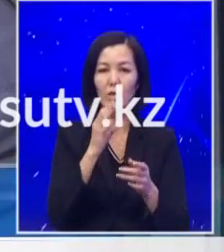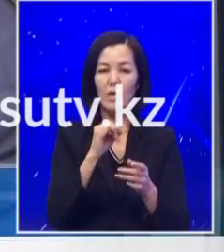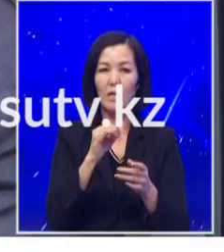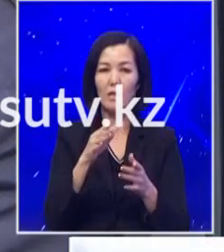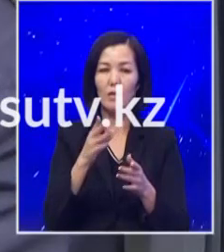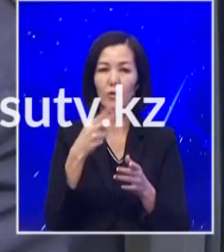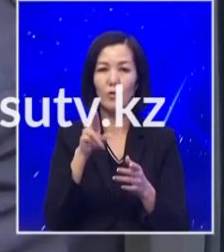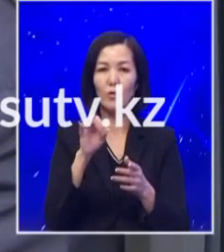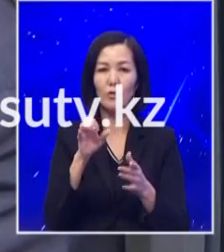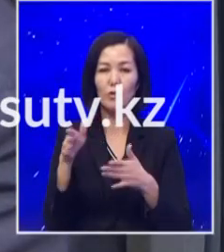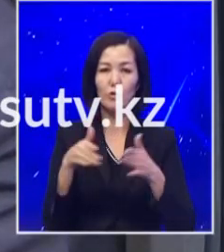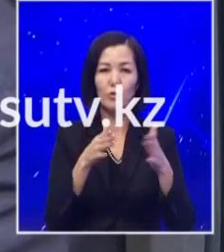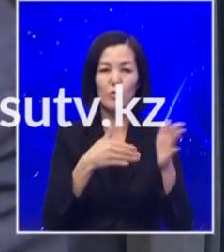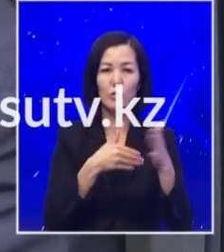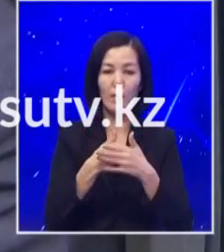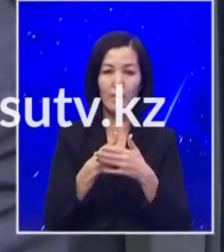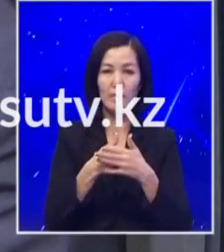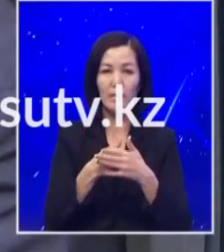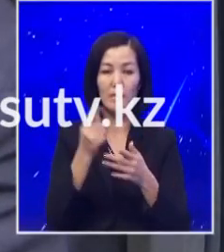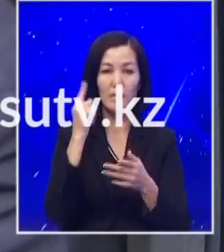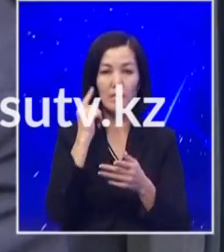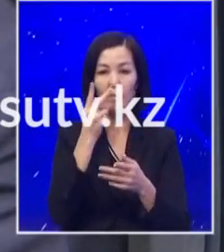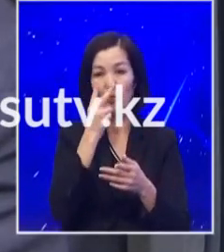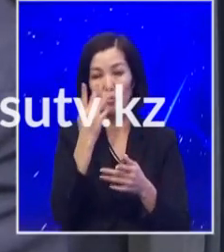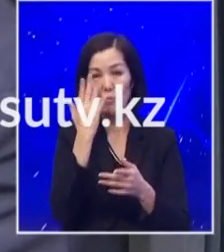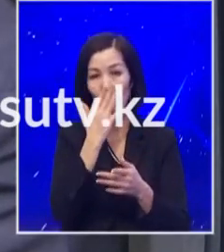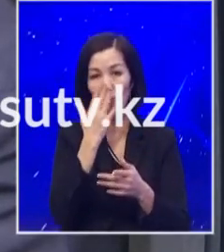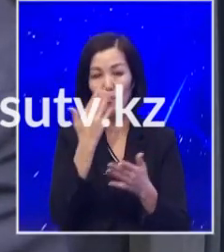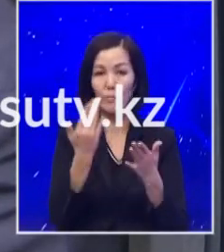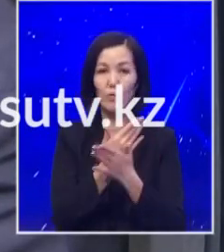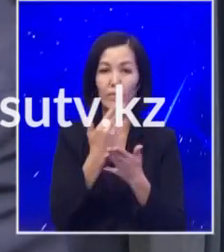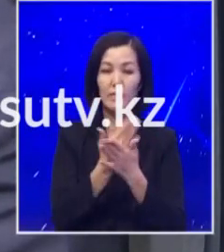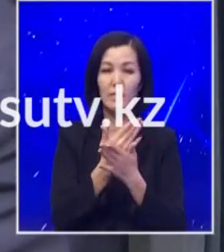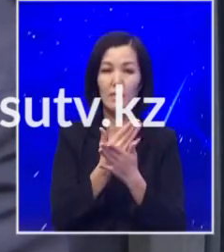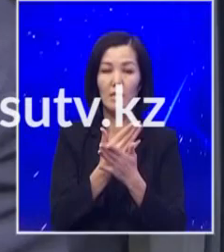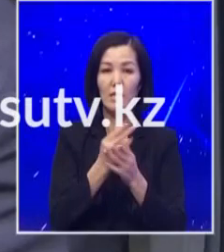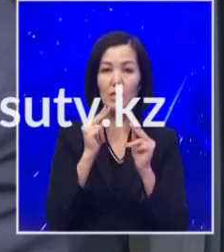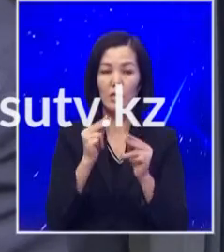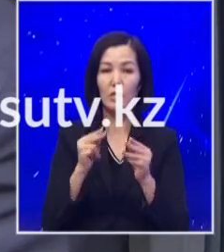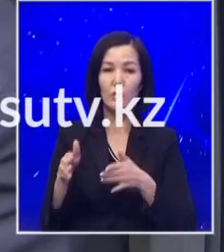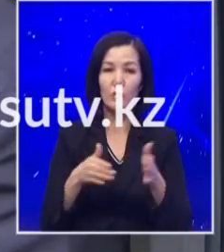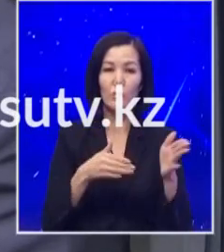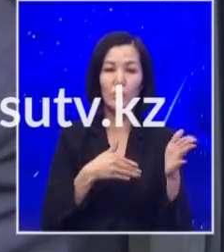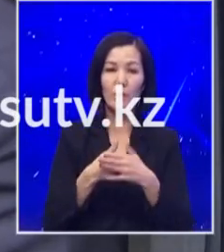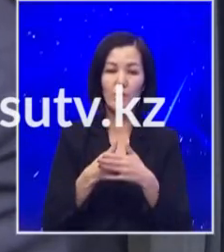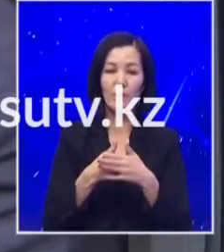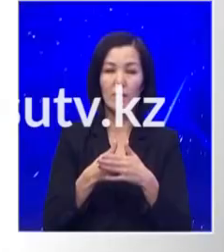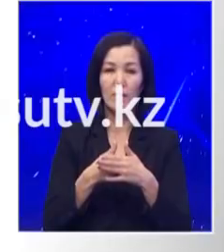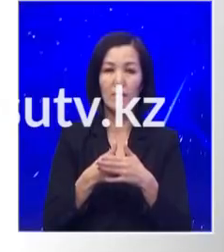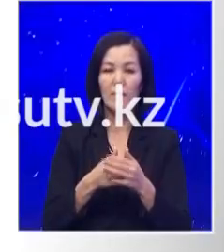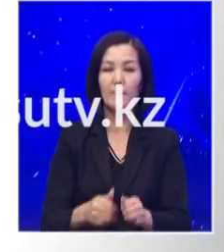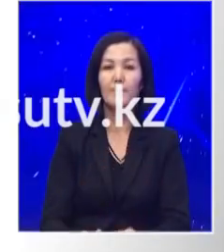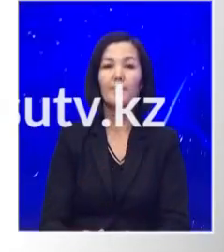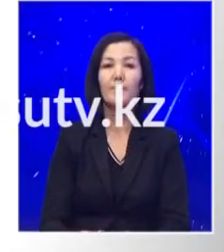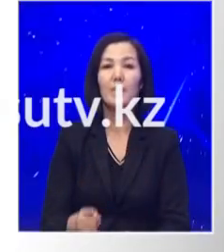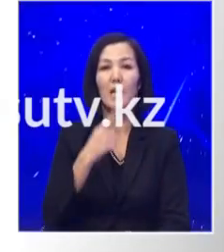деп. И сосын мен естідім новостидан, что жол жабық, машиналар қар басып қалған.